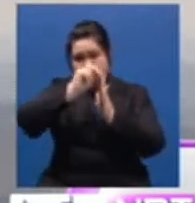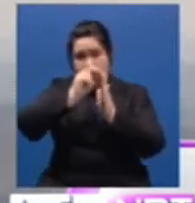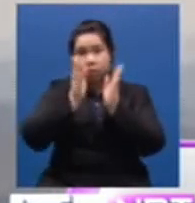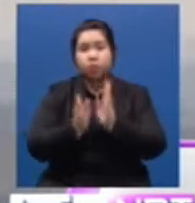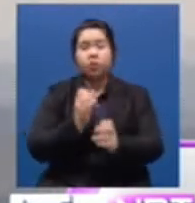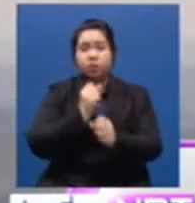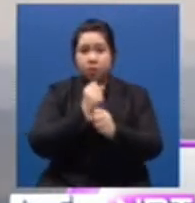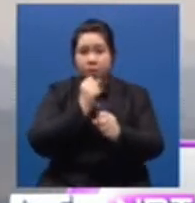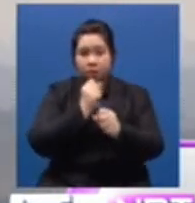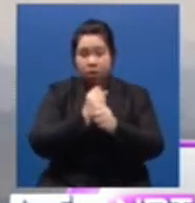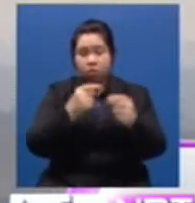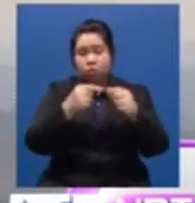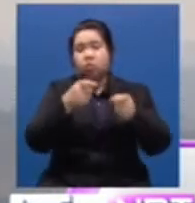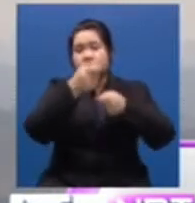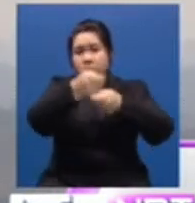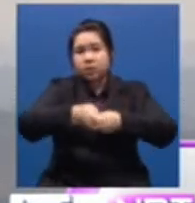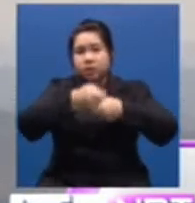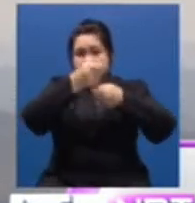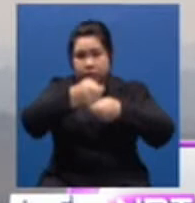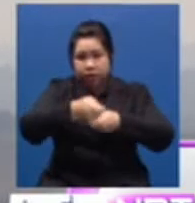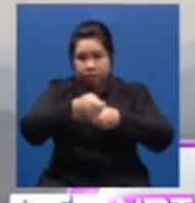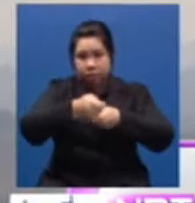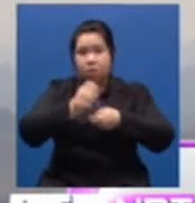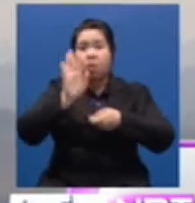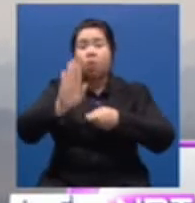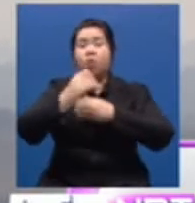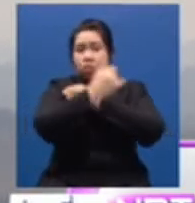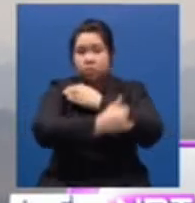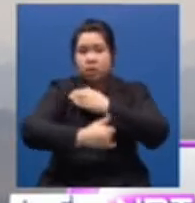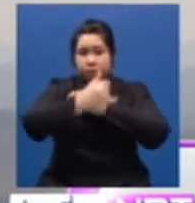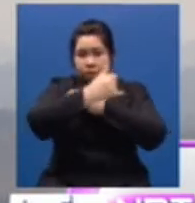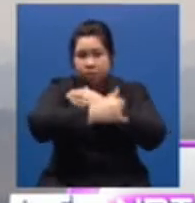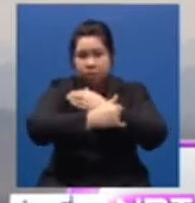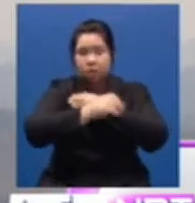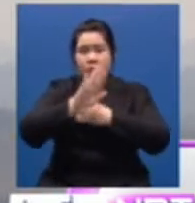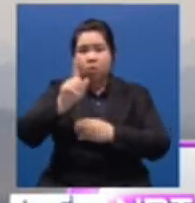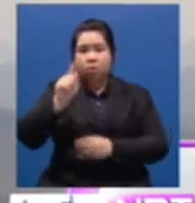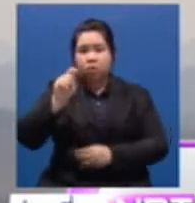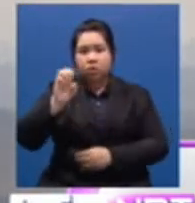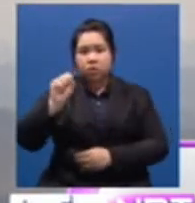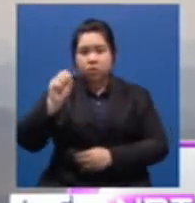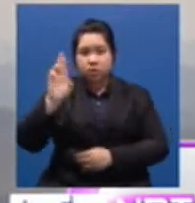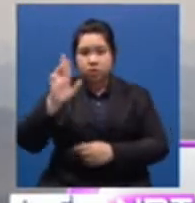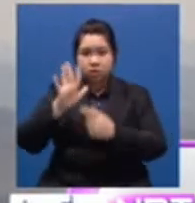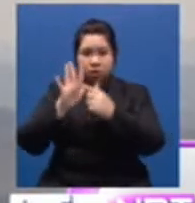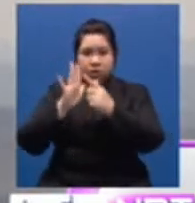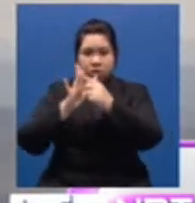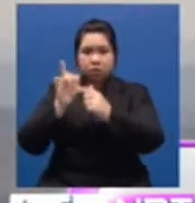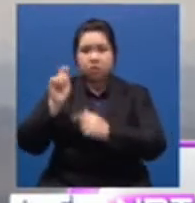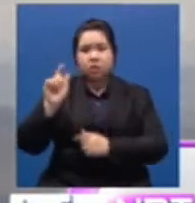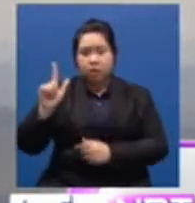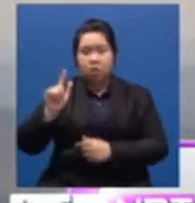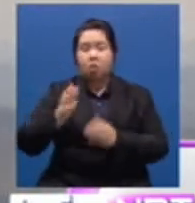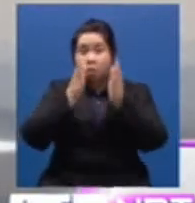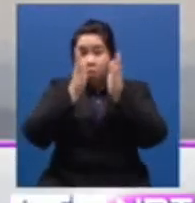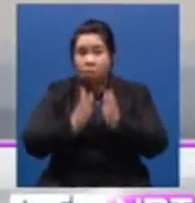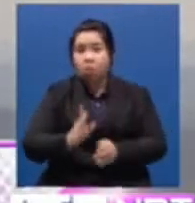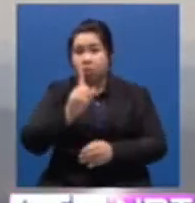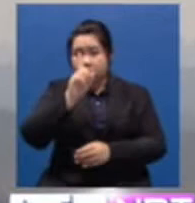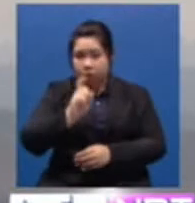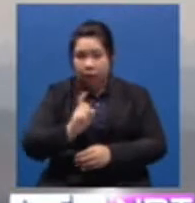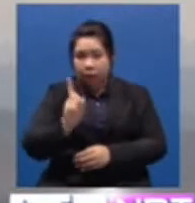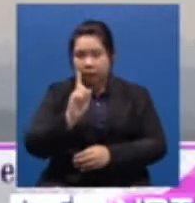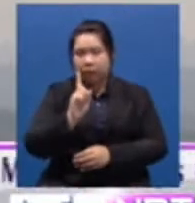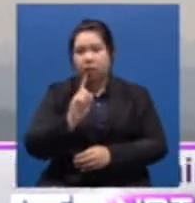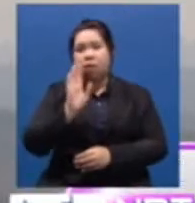ในเขตเกษตรกรรมเมืองเอวเคล่อนทางตอนใต้ของอิสราเอลนับเป็นพลเรือนคนที่ 3และเป็นแรงงานต่าง